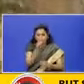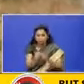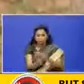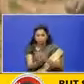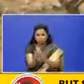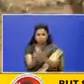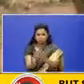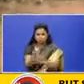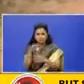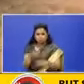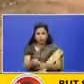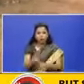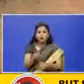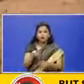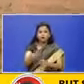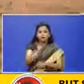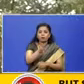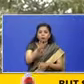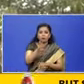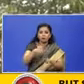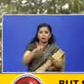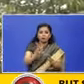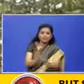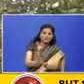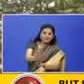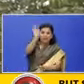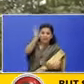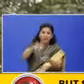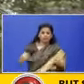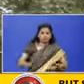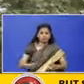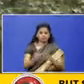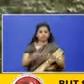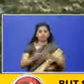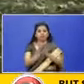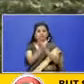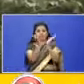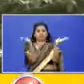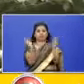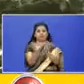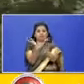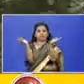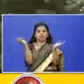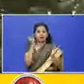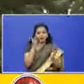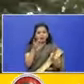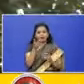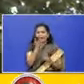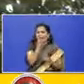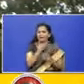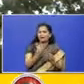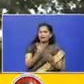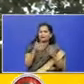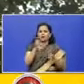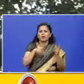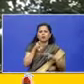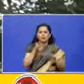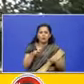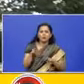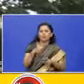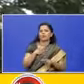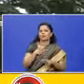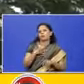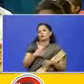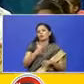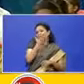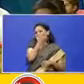आज 40-40 फीट ऊंचे विशालकाय पेड़ बन चुके हैं। अब इनकी सुंदरता हर किसी का मन मोह